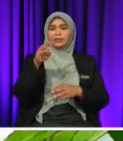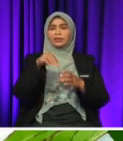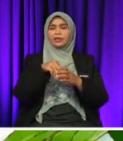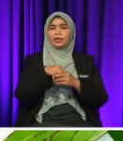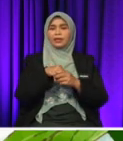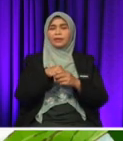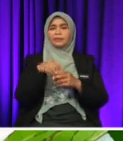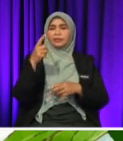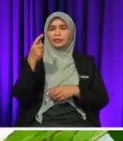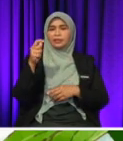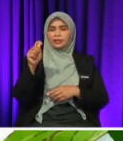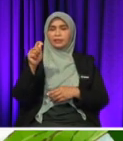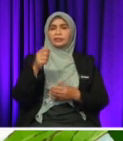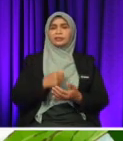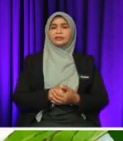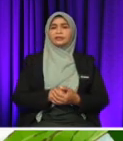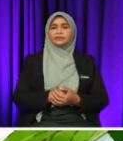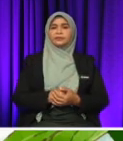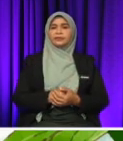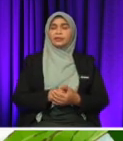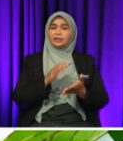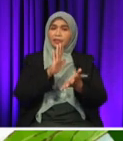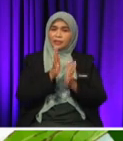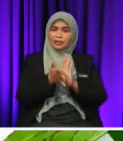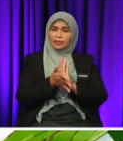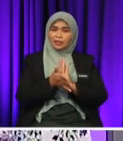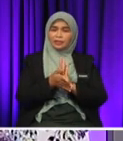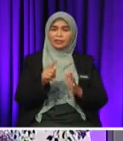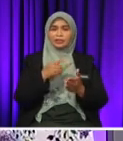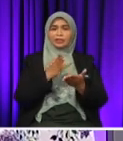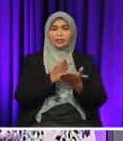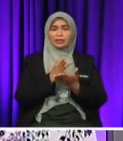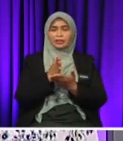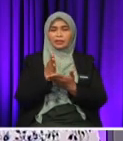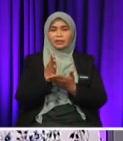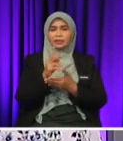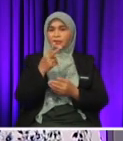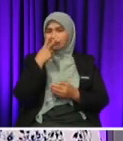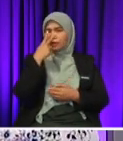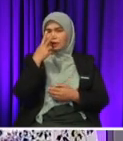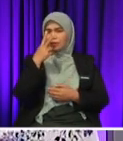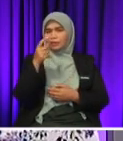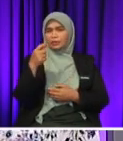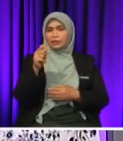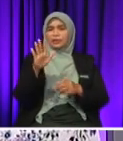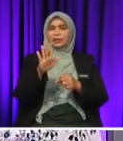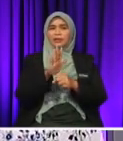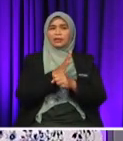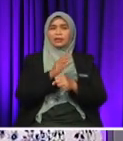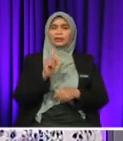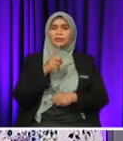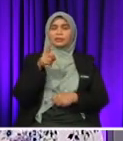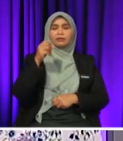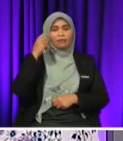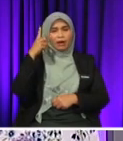sajak pada glaukoma ke Ahmad jadi kita teruskan apabila kita tidak lihat teks penuh kita kena